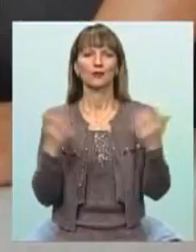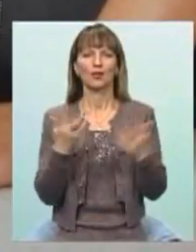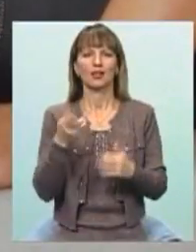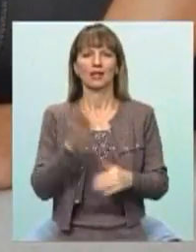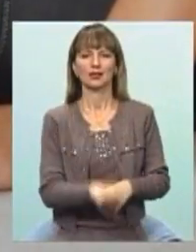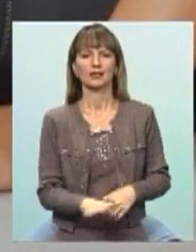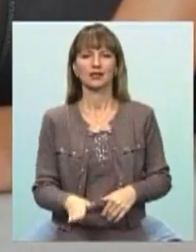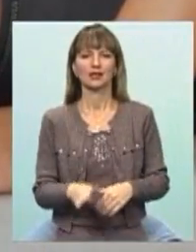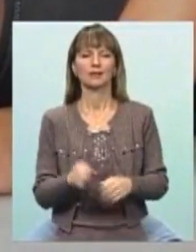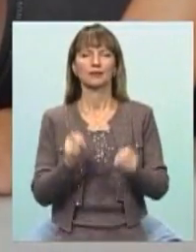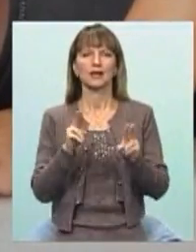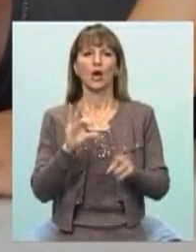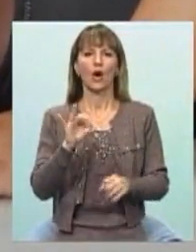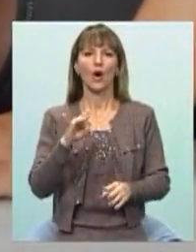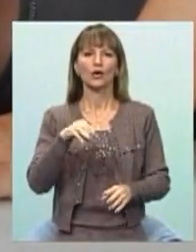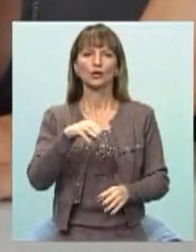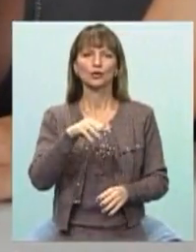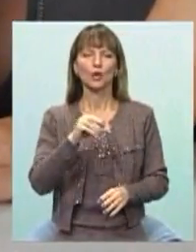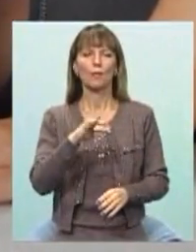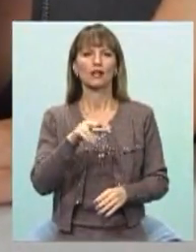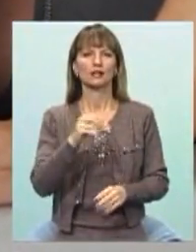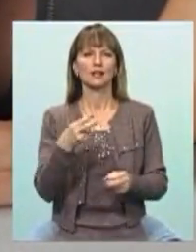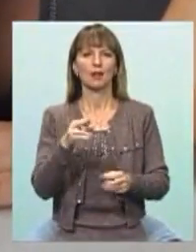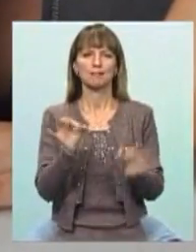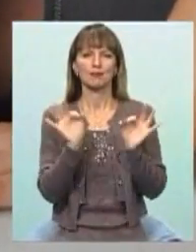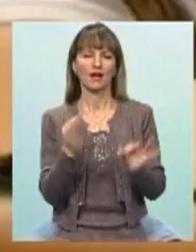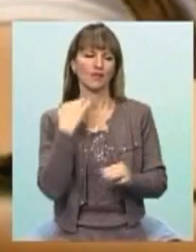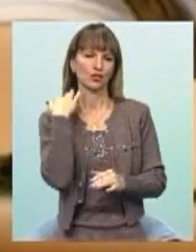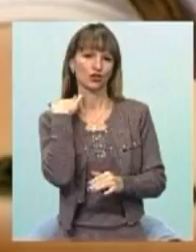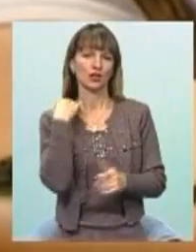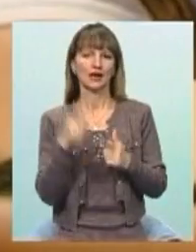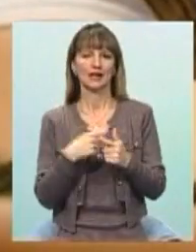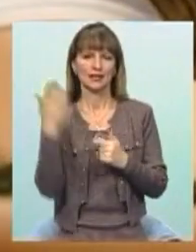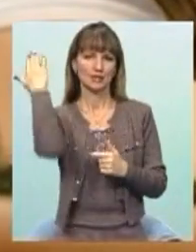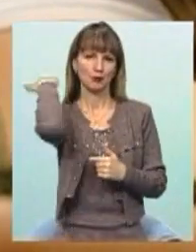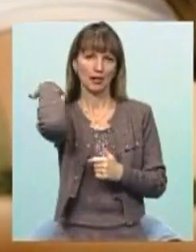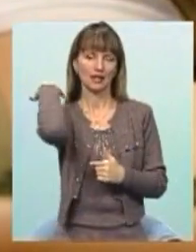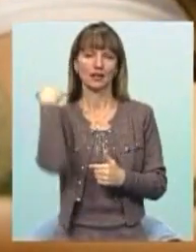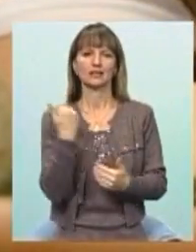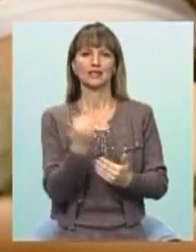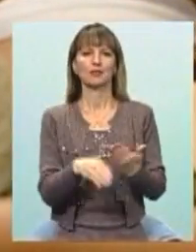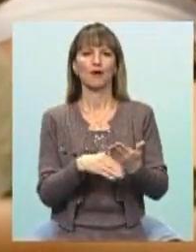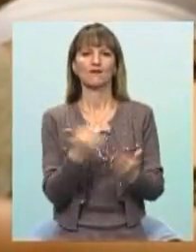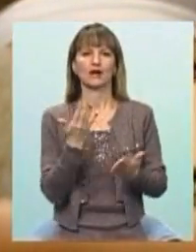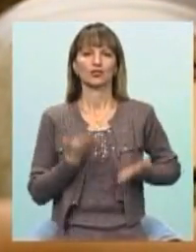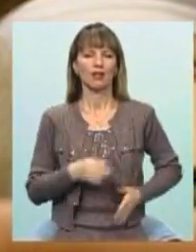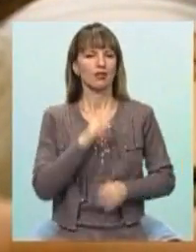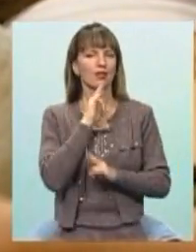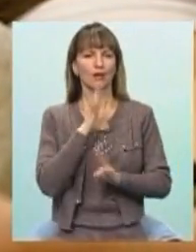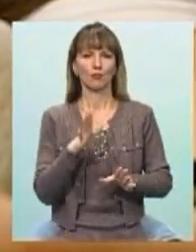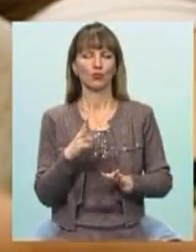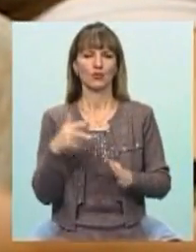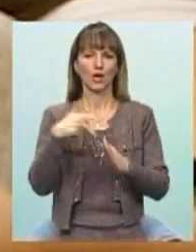ніг. Ортопедичні подушки призначені для правильної підтримки шиї чи спини. За їх допомогою ваше тіло не буде напружуватись